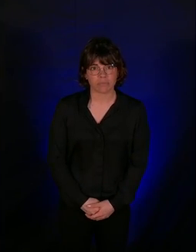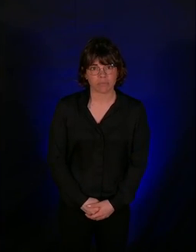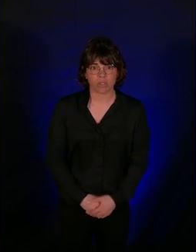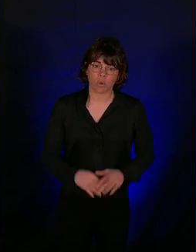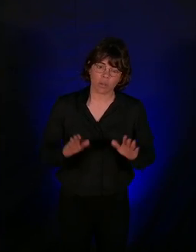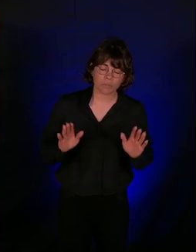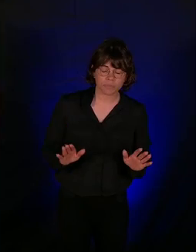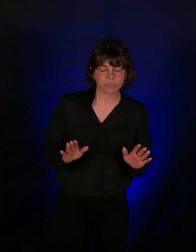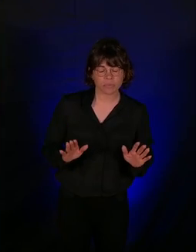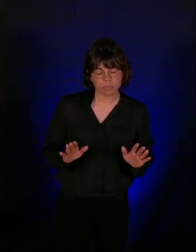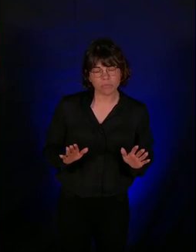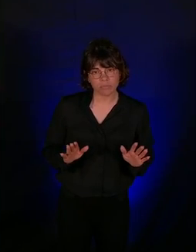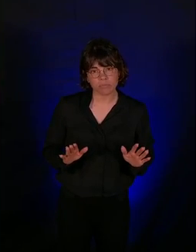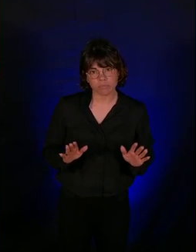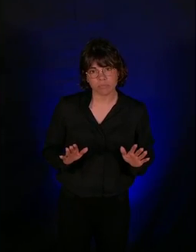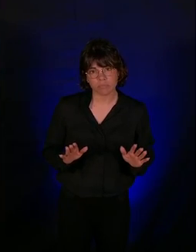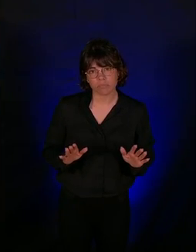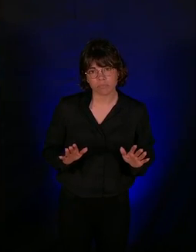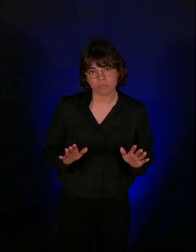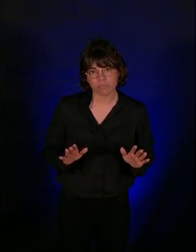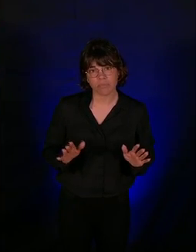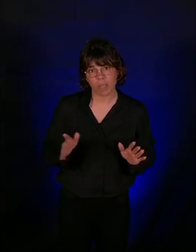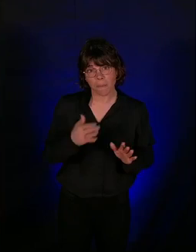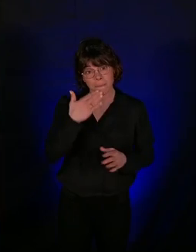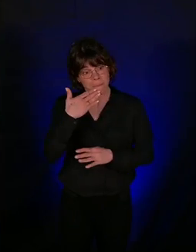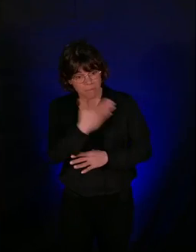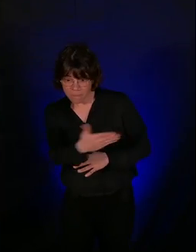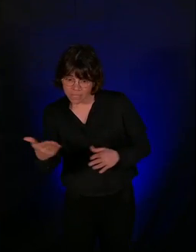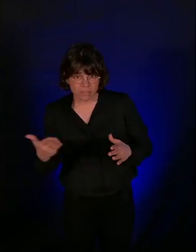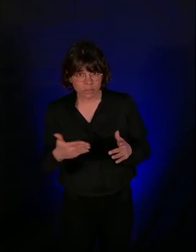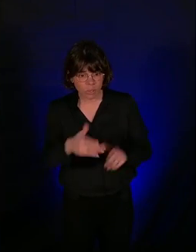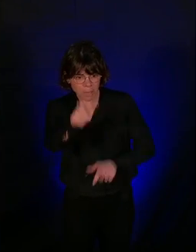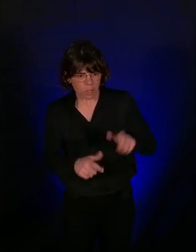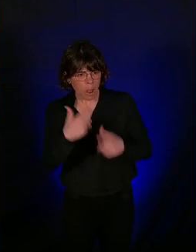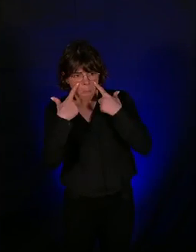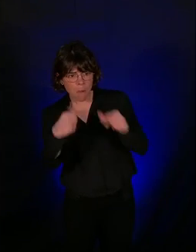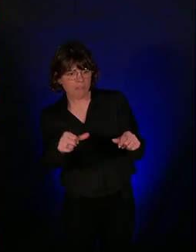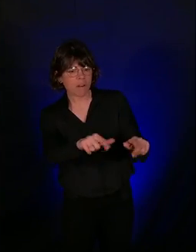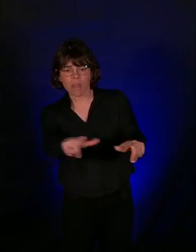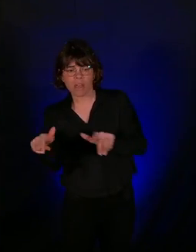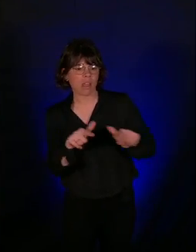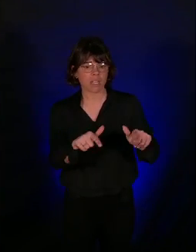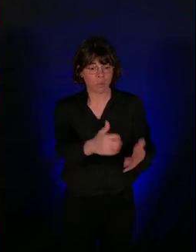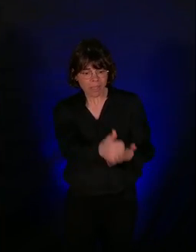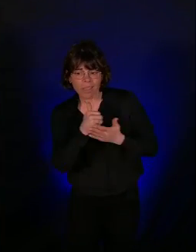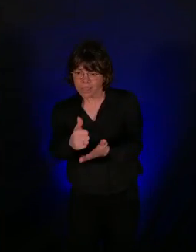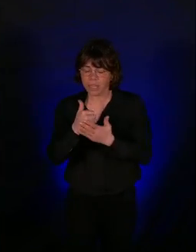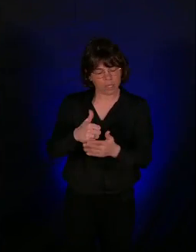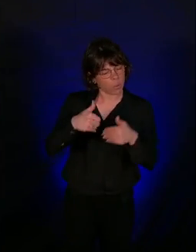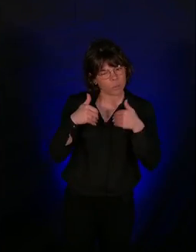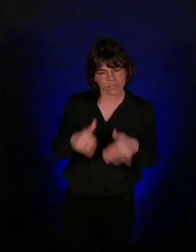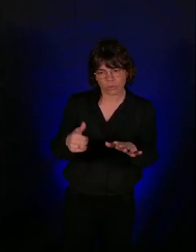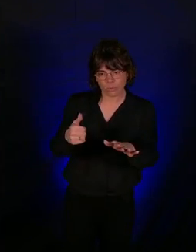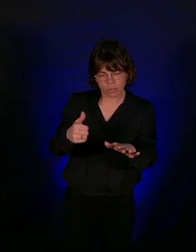juste à à remercier du coup toutes les personnes j'en ai vu plusieurs qui qui nous ont soutenu et qui continuent à y